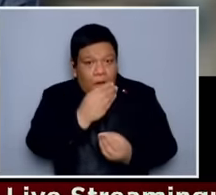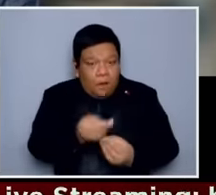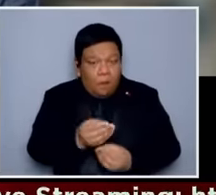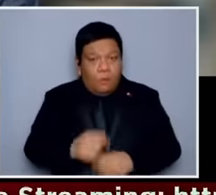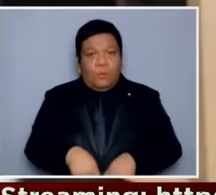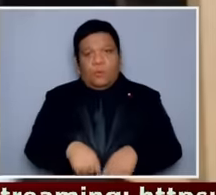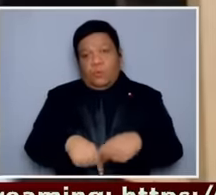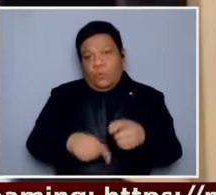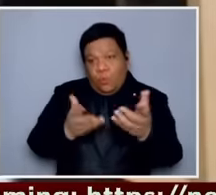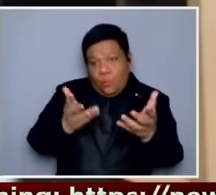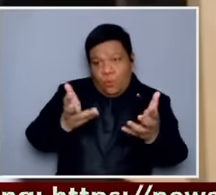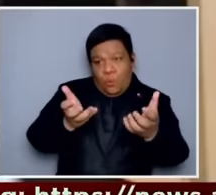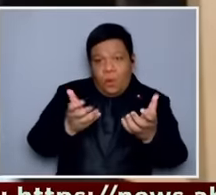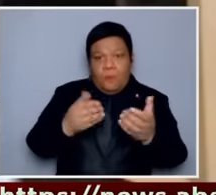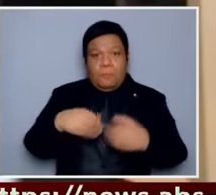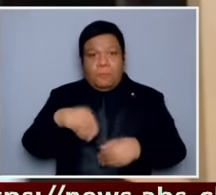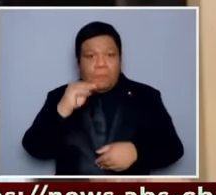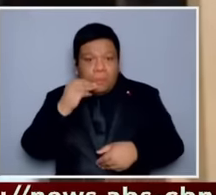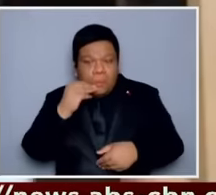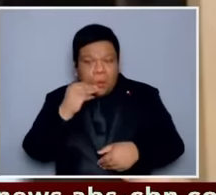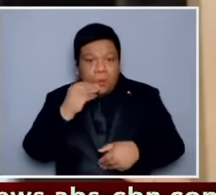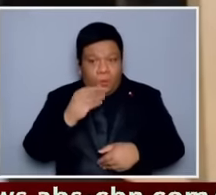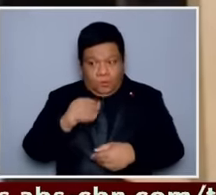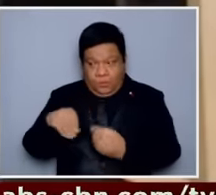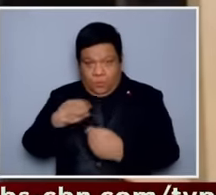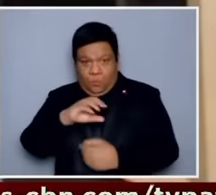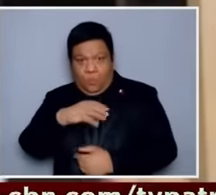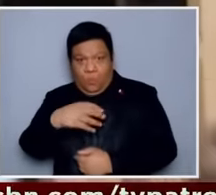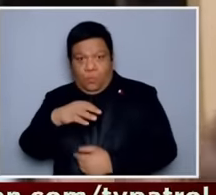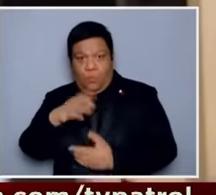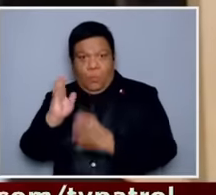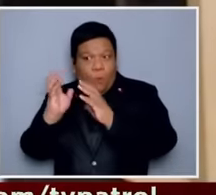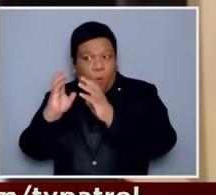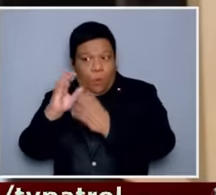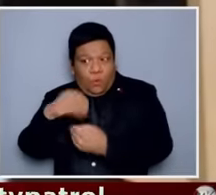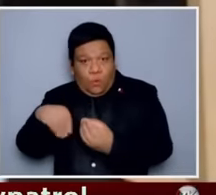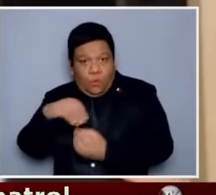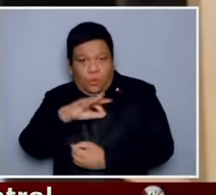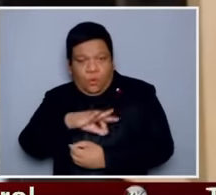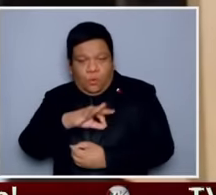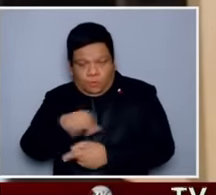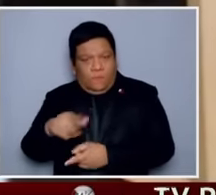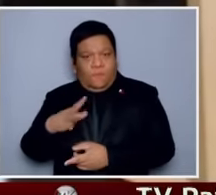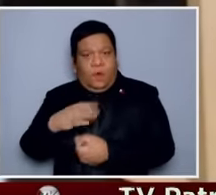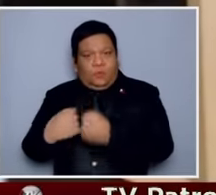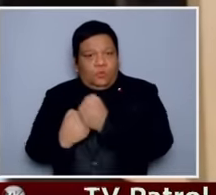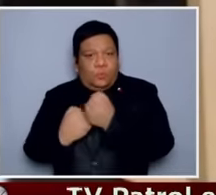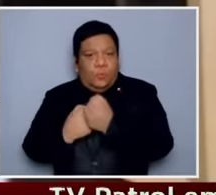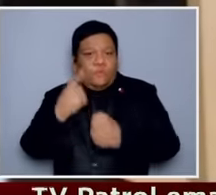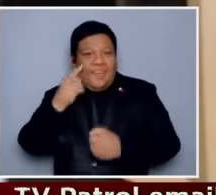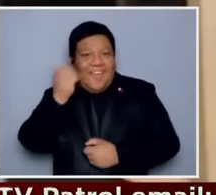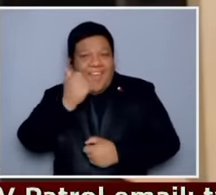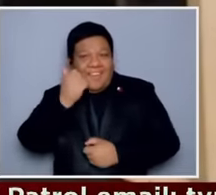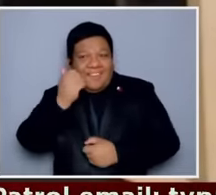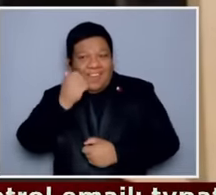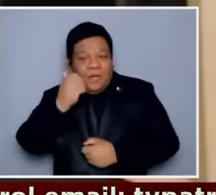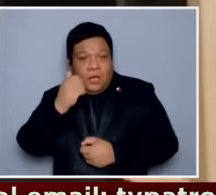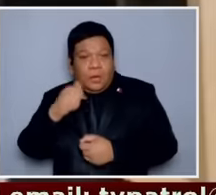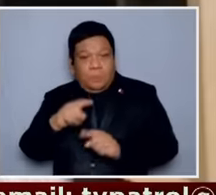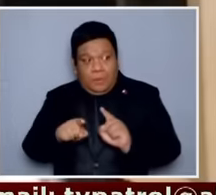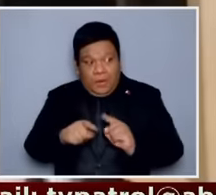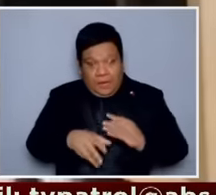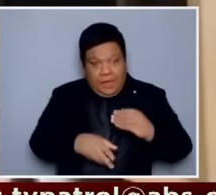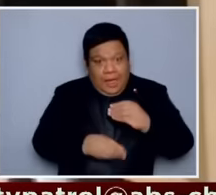ba ng mangga? Yung kinita mo sa buko, okay na yun for your pang-araw-araw na gastusin. Pero yung kinita mong